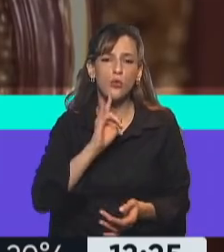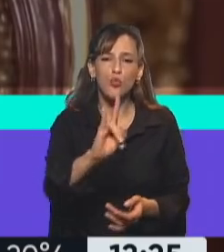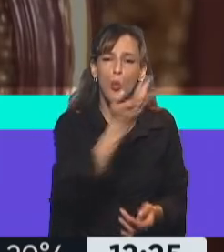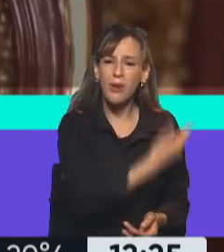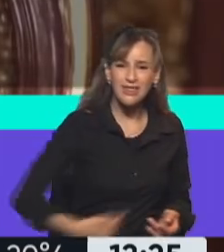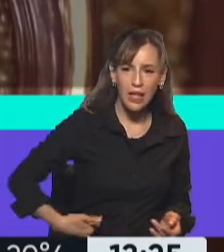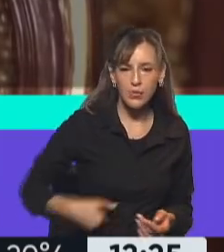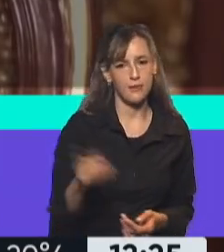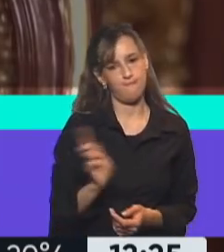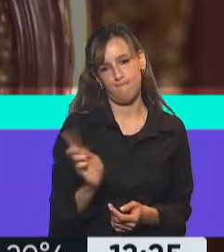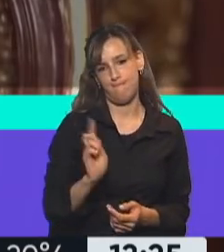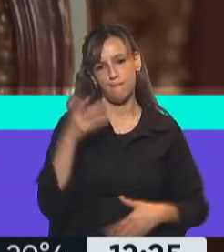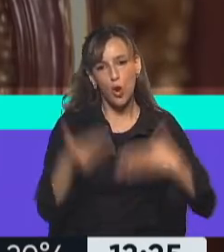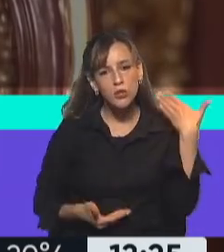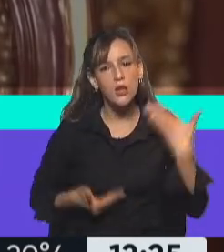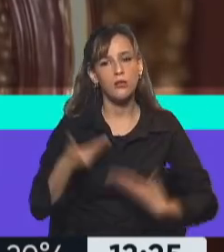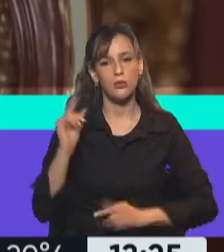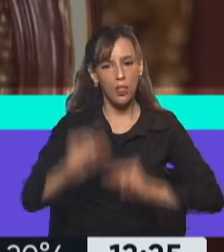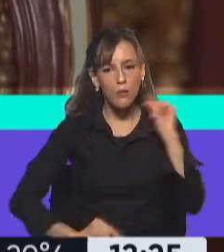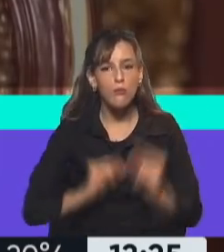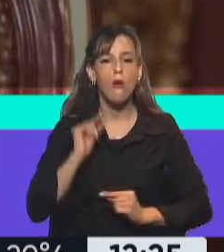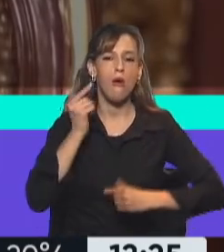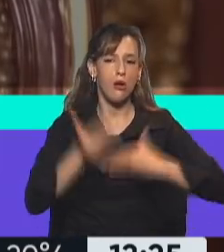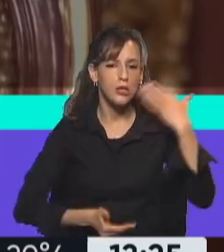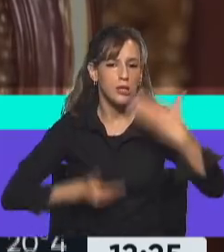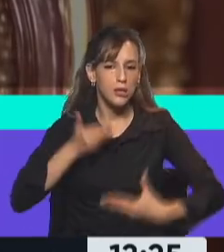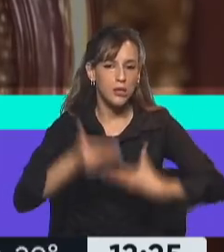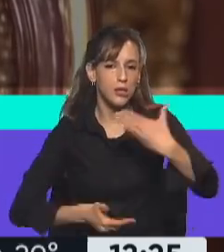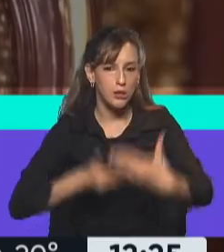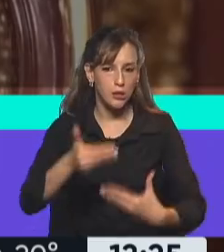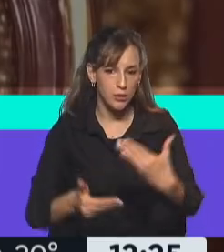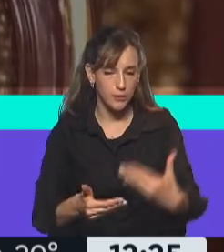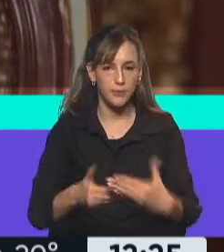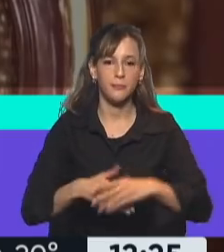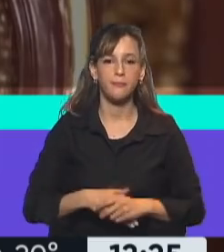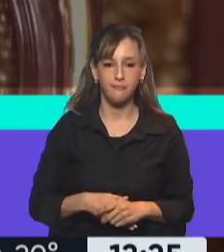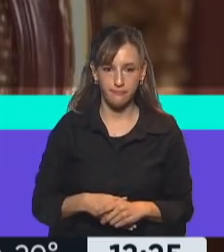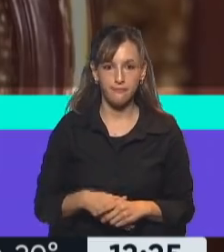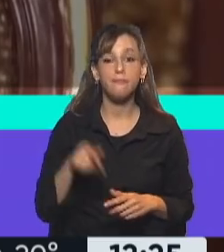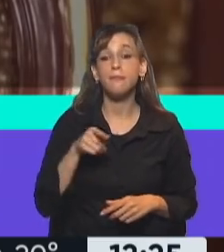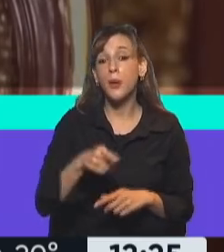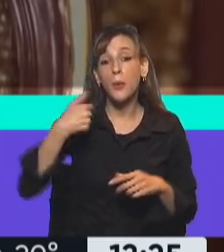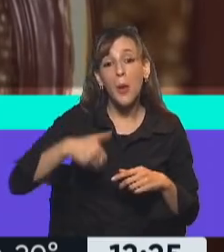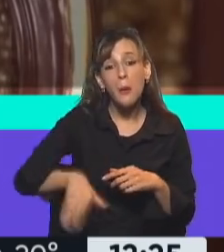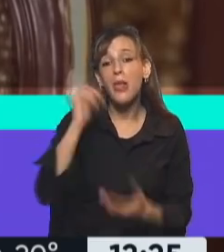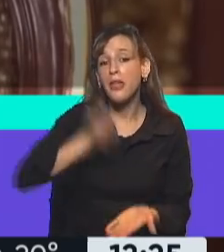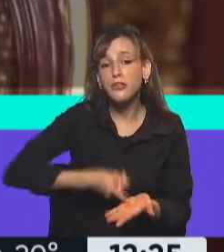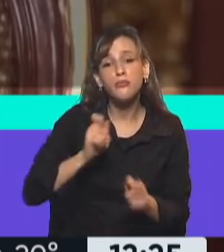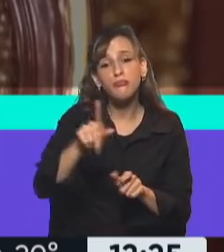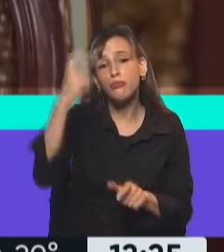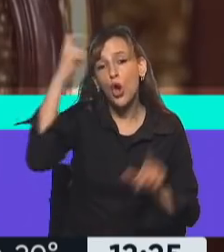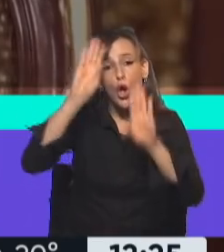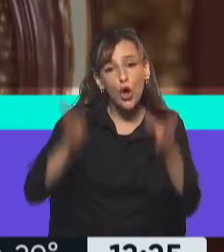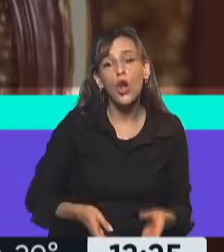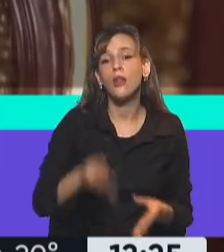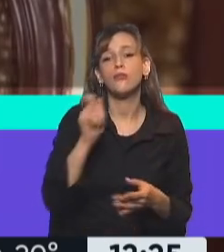будь-якому випадку буде вирішуватись не тільки президентом, буде вирішуватись, це достатньо довгий процес, і буде вирішуватись